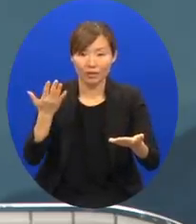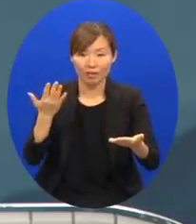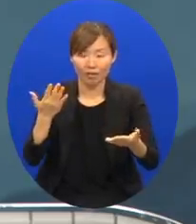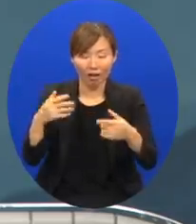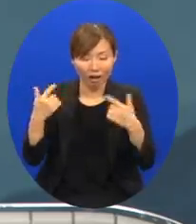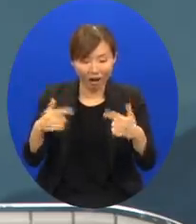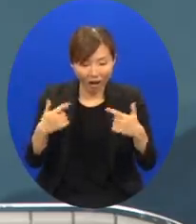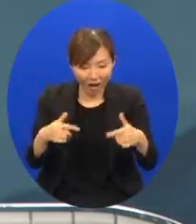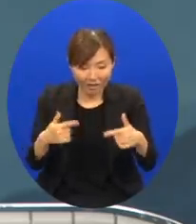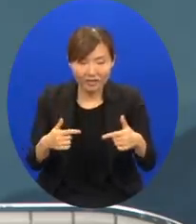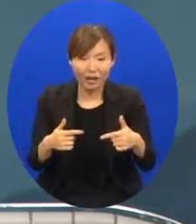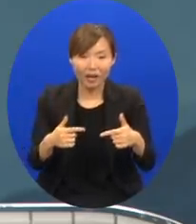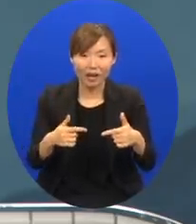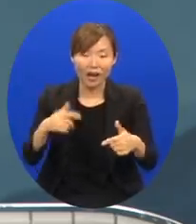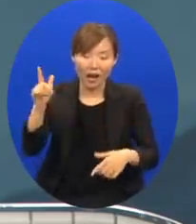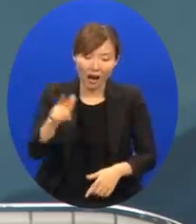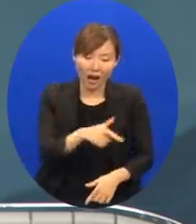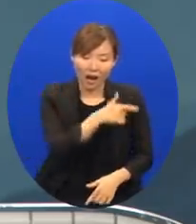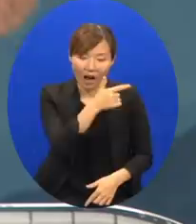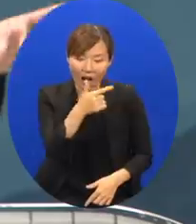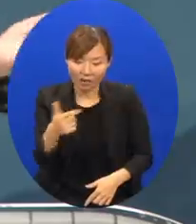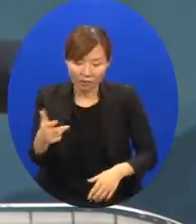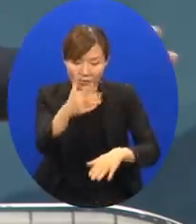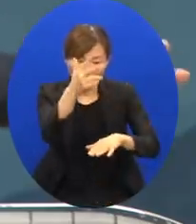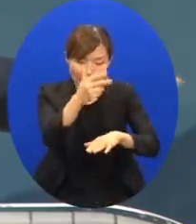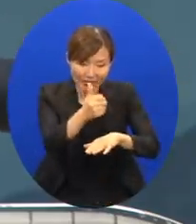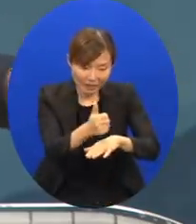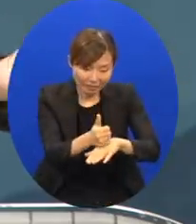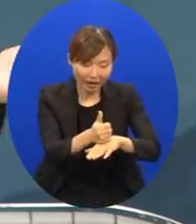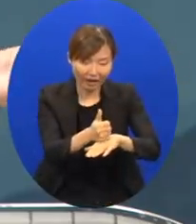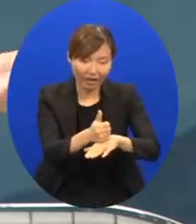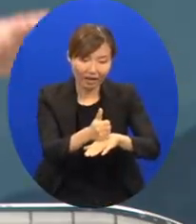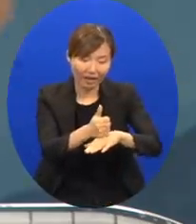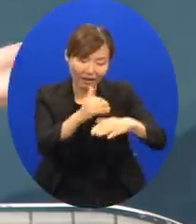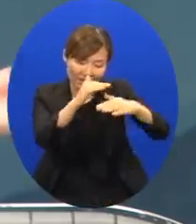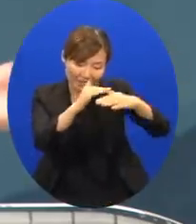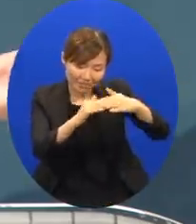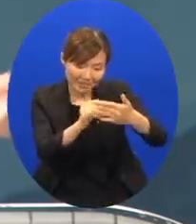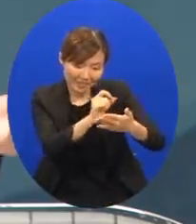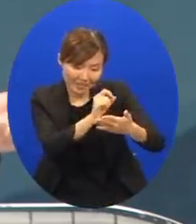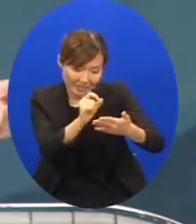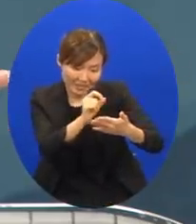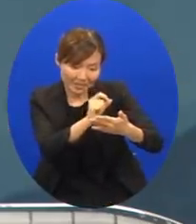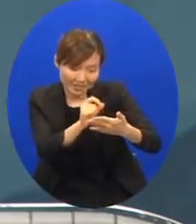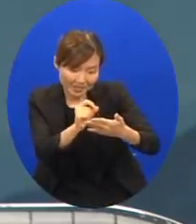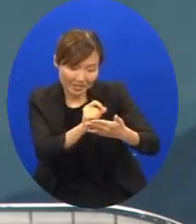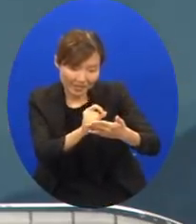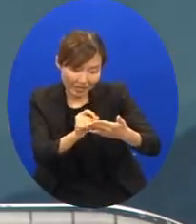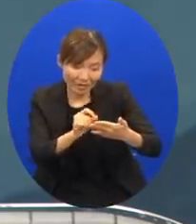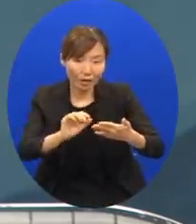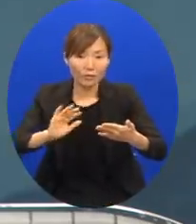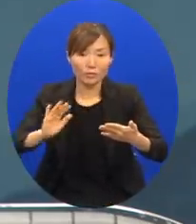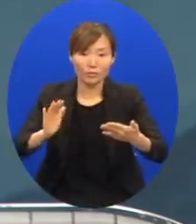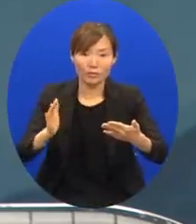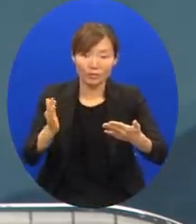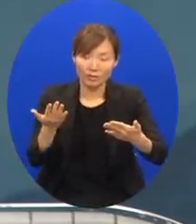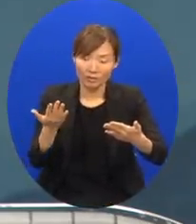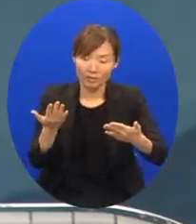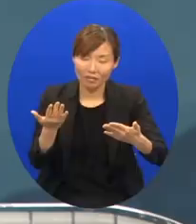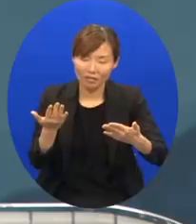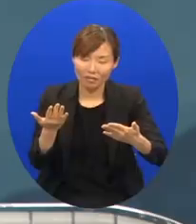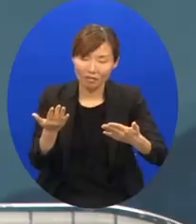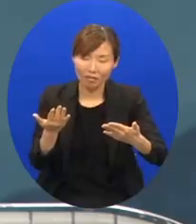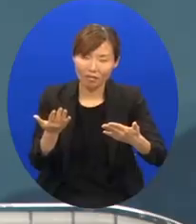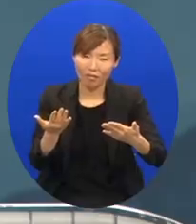예수 동의 일기를 쓰게 쓰지만 그렇다고 특별하게 무슨 놀라운 일이 제 삶의 벌어 지지도 않습니다